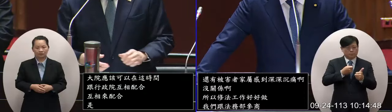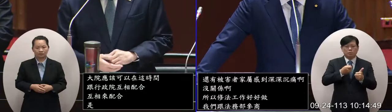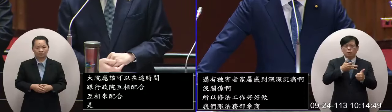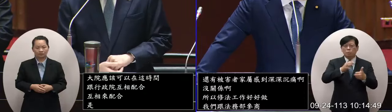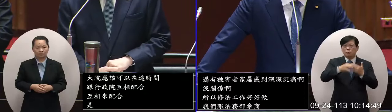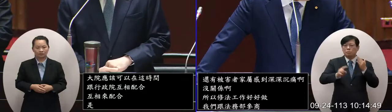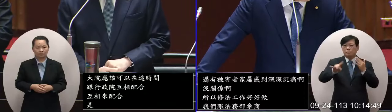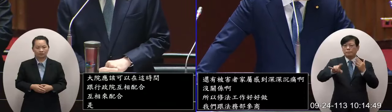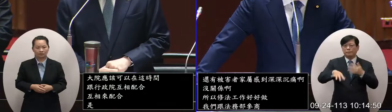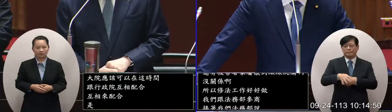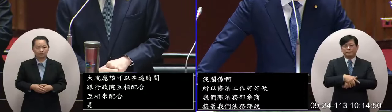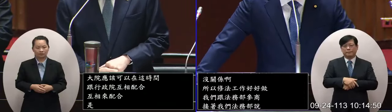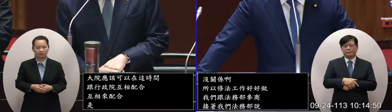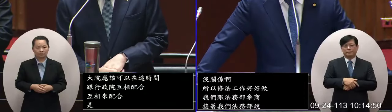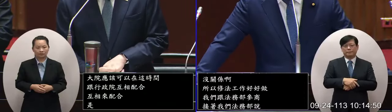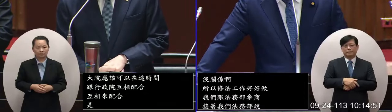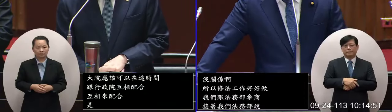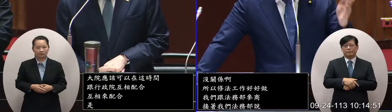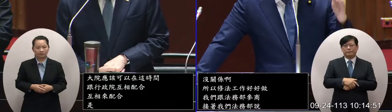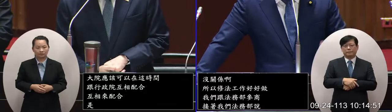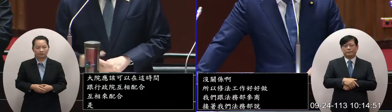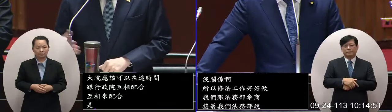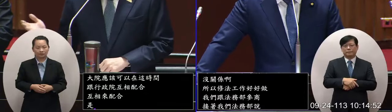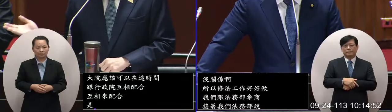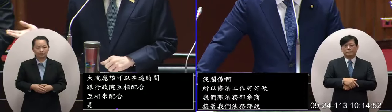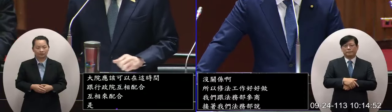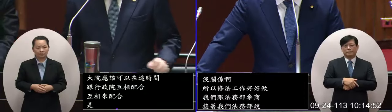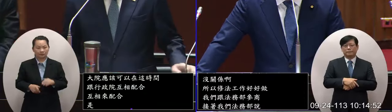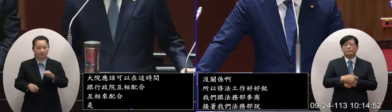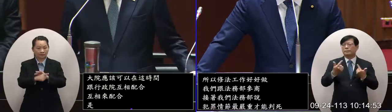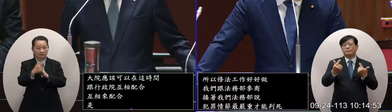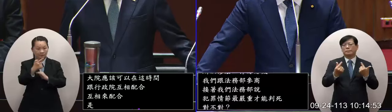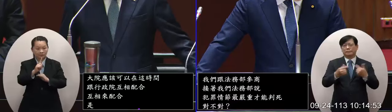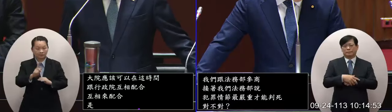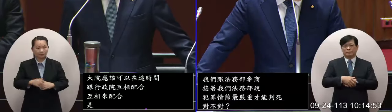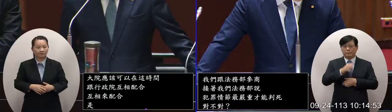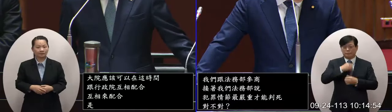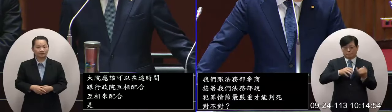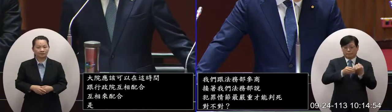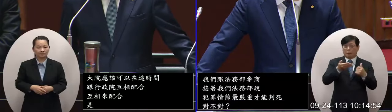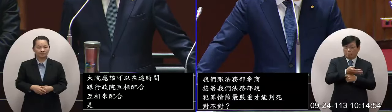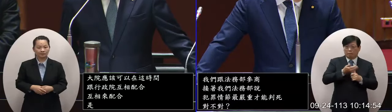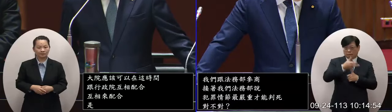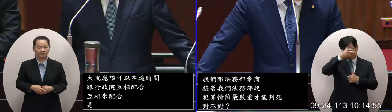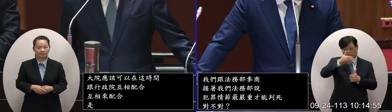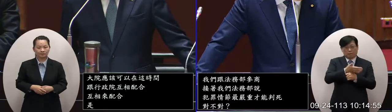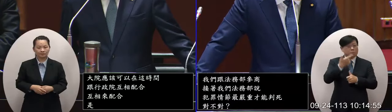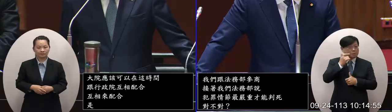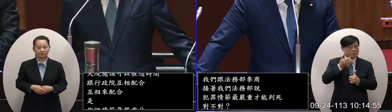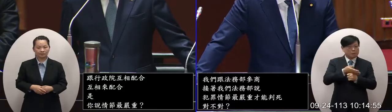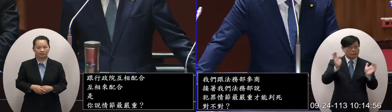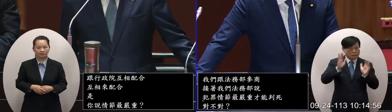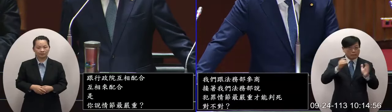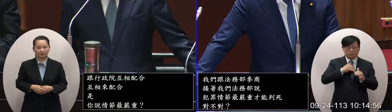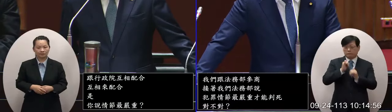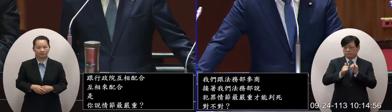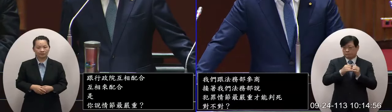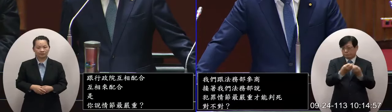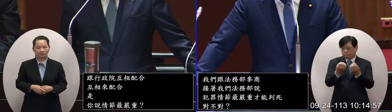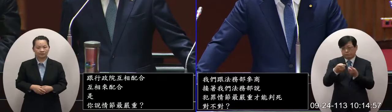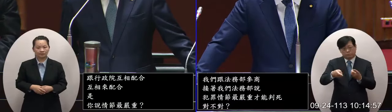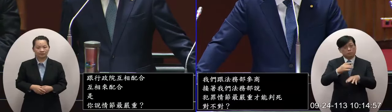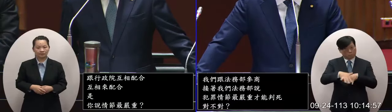标准在哪里？ 你说情节最严重， 我举个例子啊，奸杀、杀警察、杀父母、杀小孩，严重危害社会治安，这